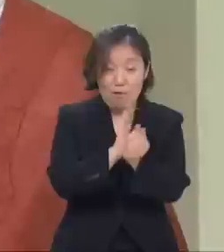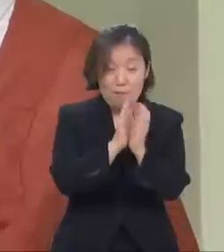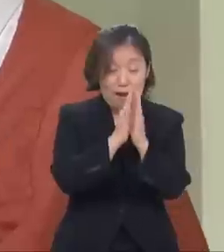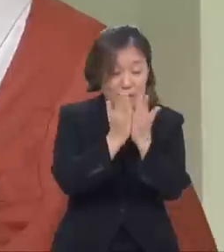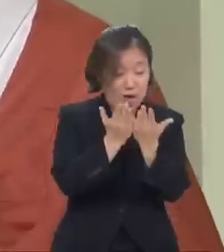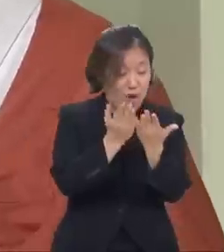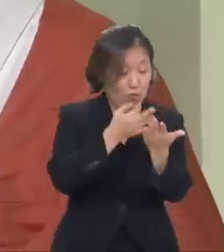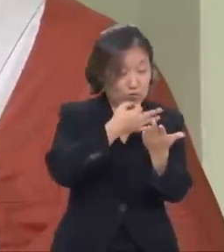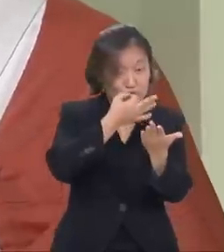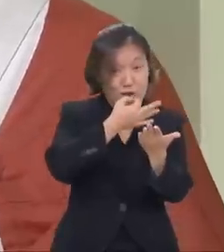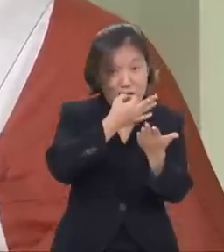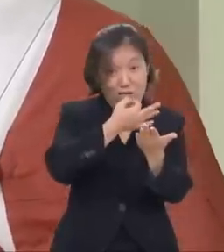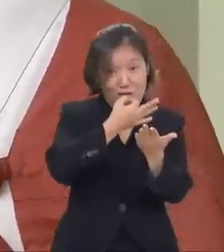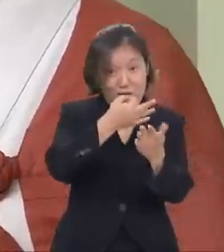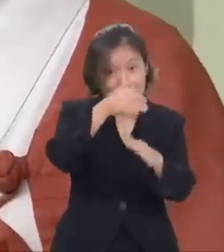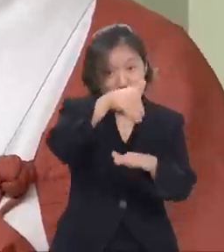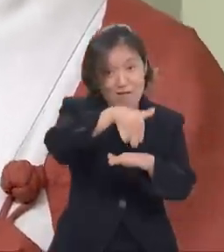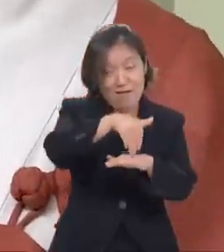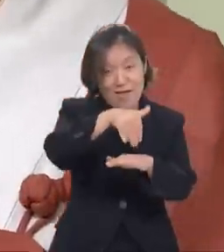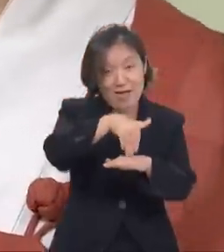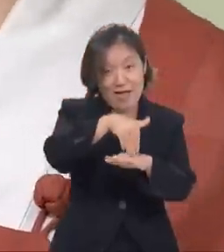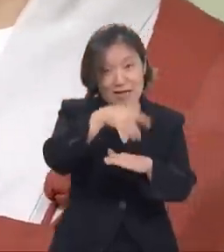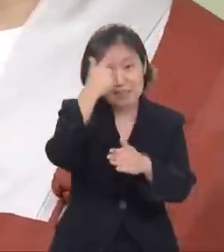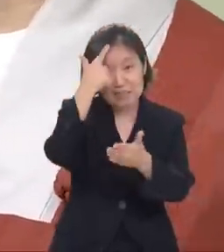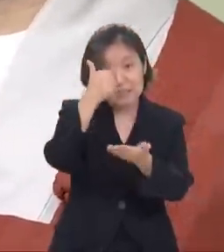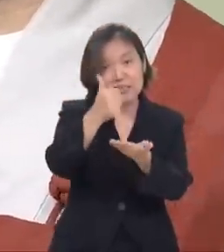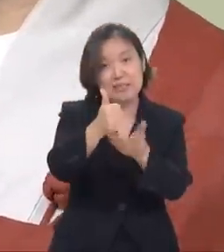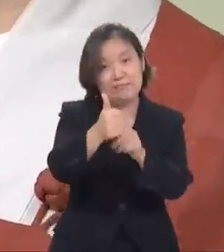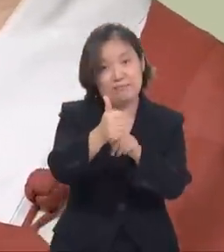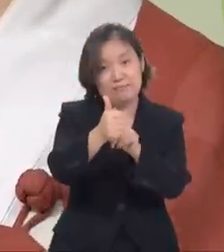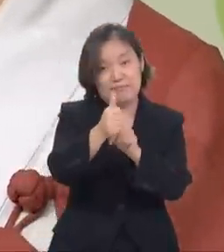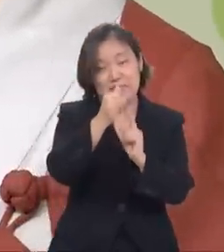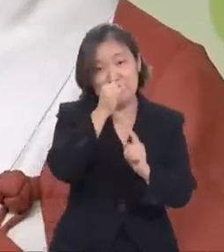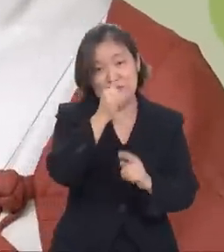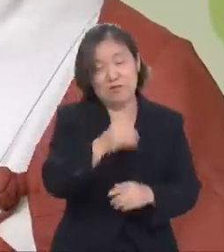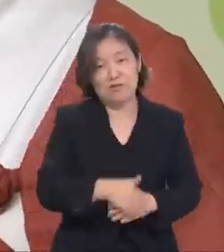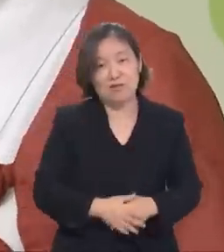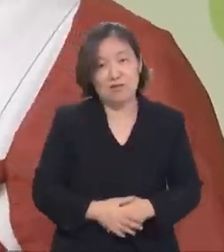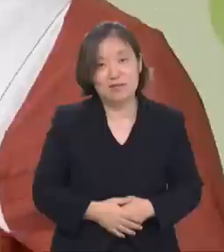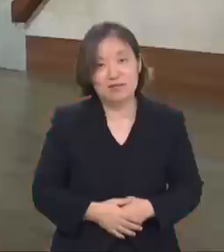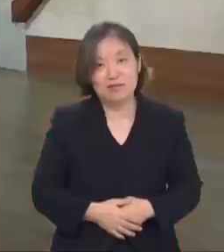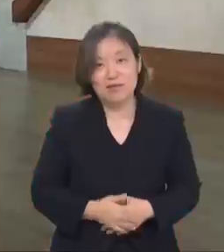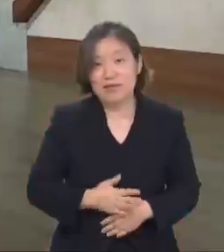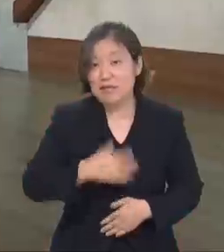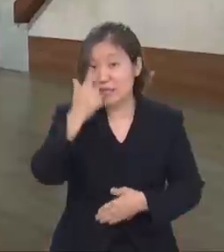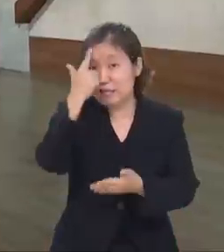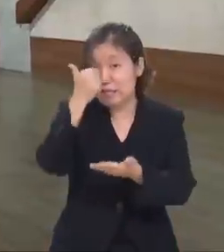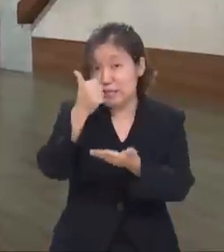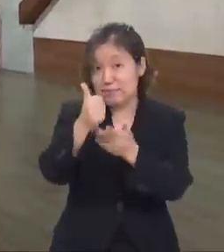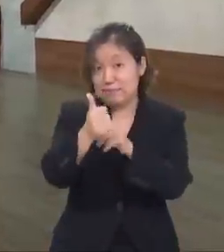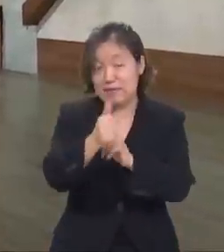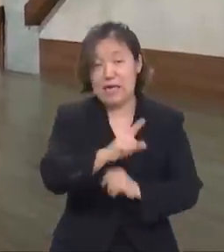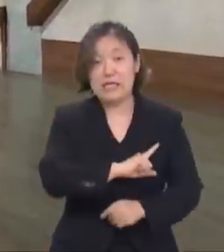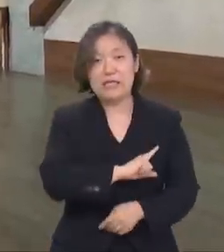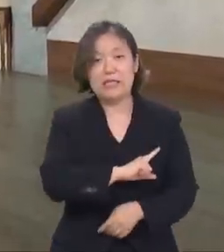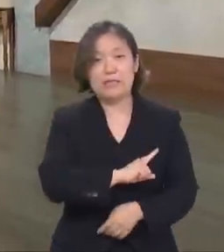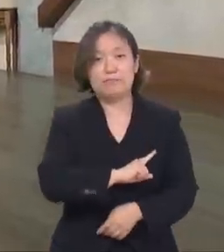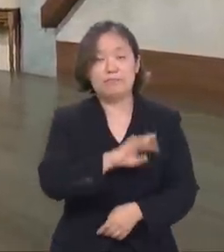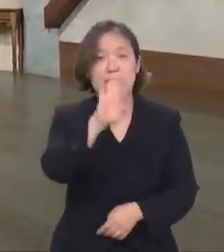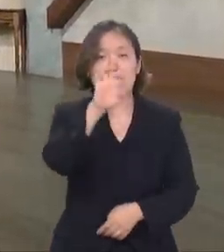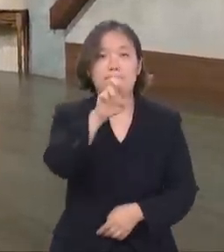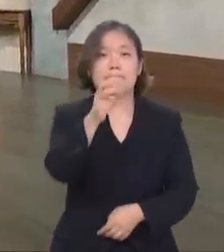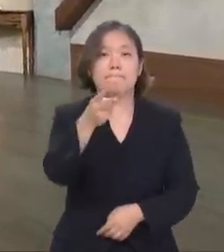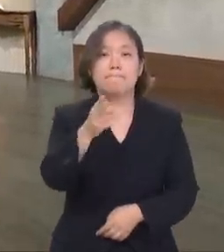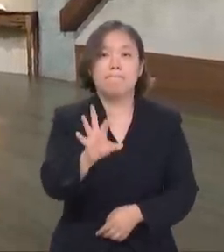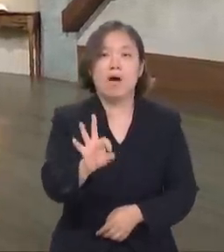평생 법화경 수행을 하시던 어느 스님이 계셨다고 합니다 그 스님의 법명은